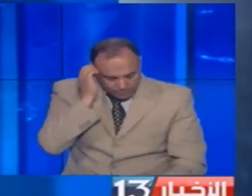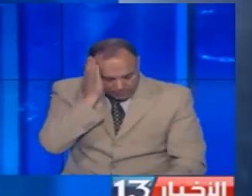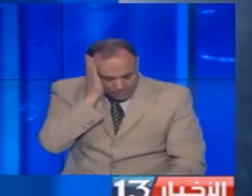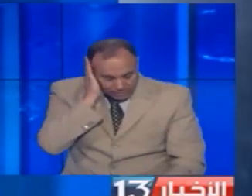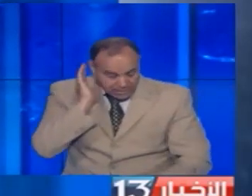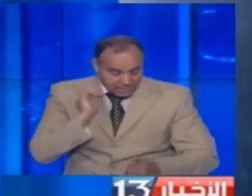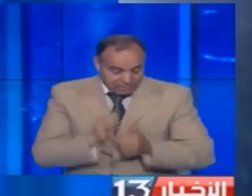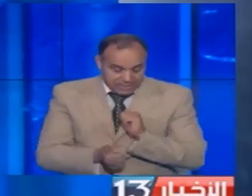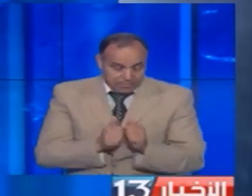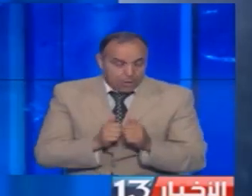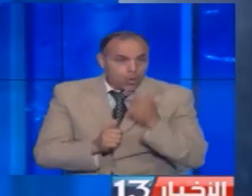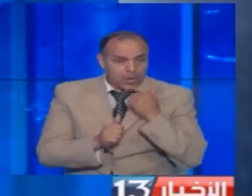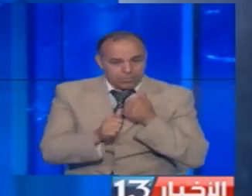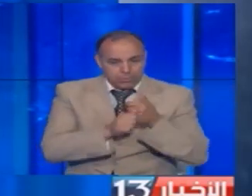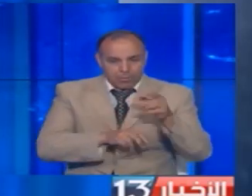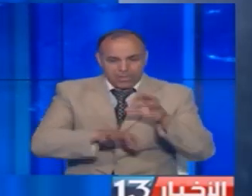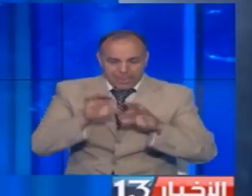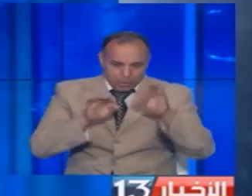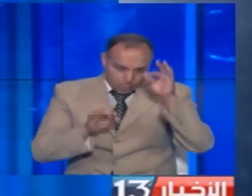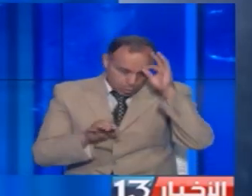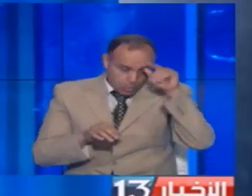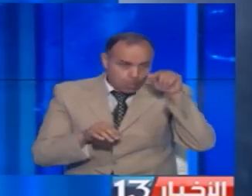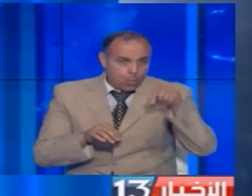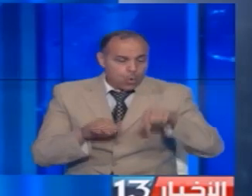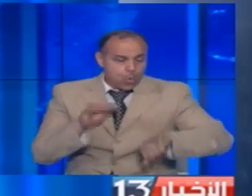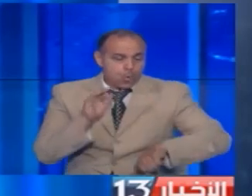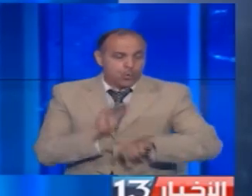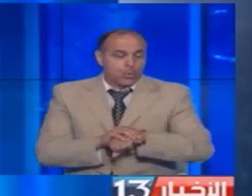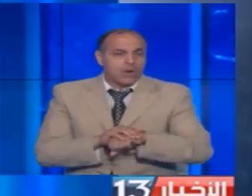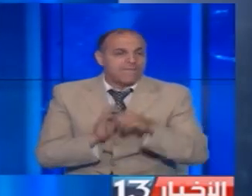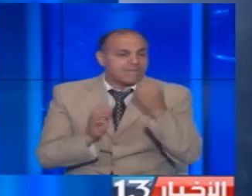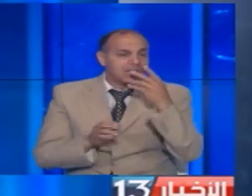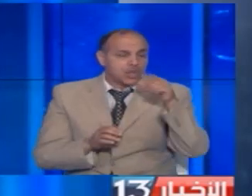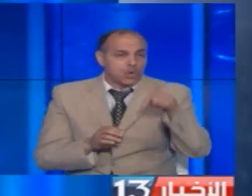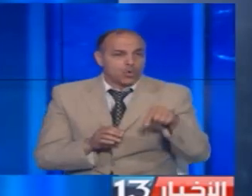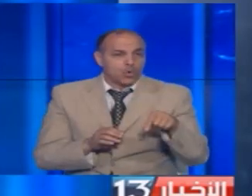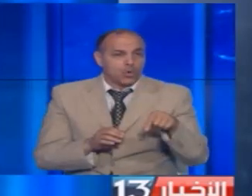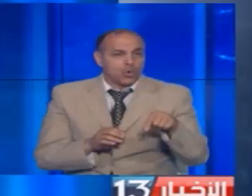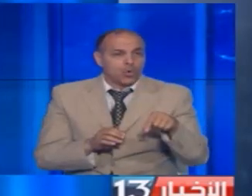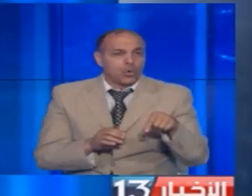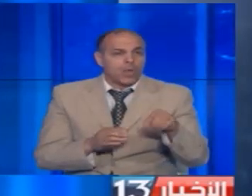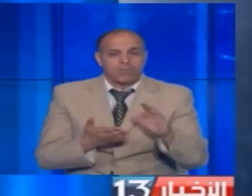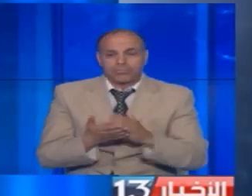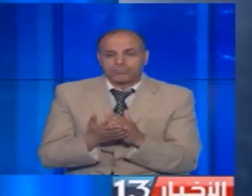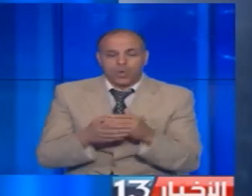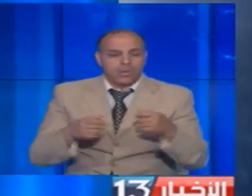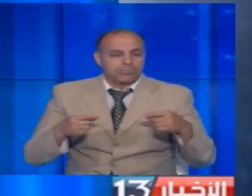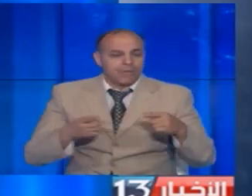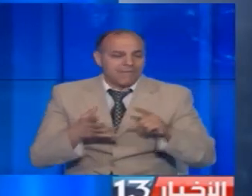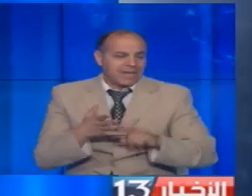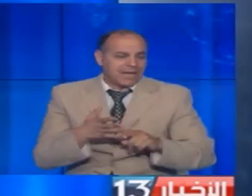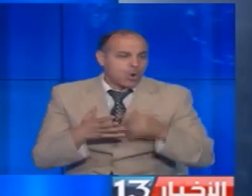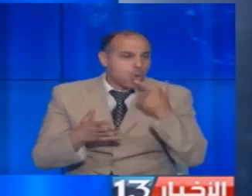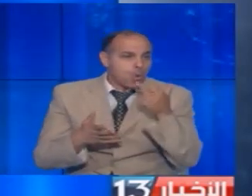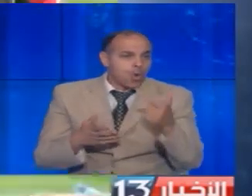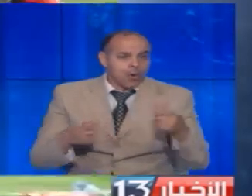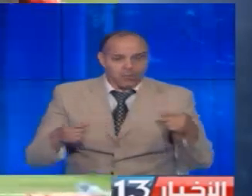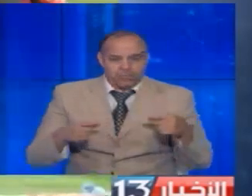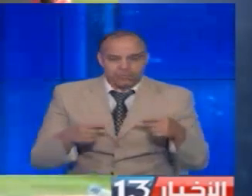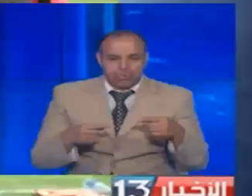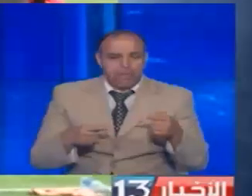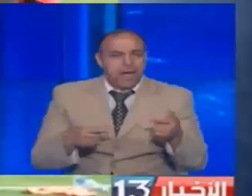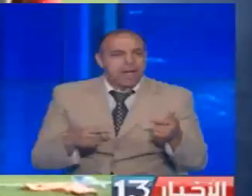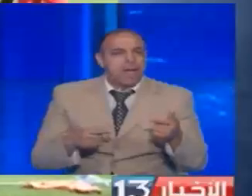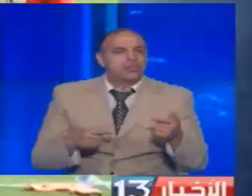أخبار الرياضة، يتابع المنتخب الوطني التونسي لكرة القدم عشية اليوم تحضيراته للمواجهة الأخيرة التي